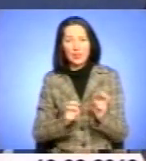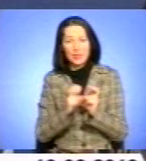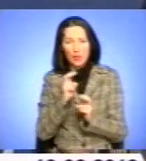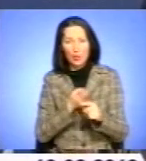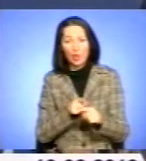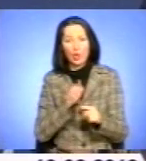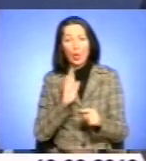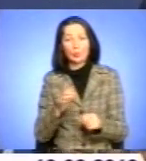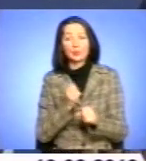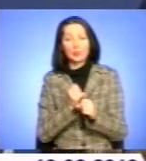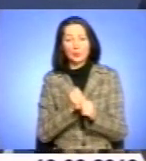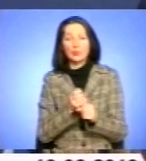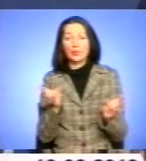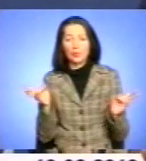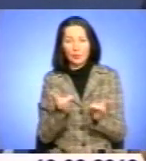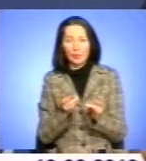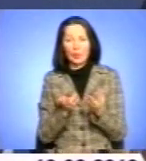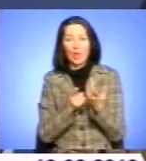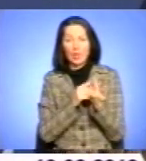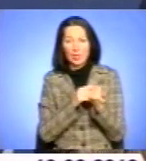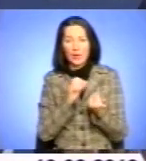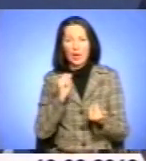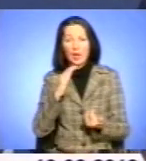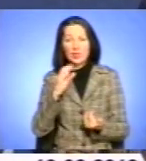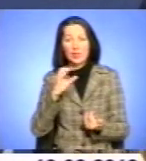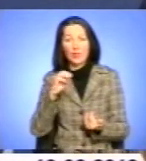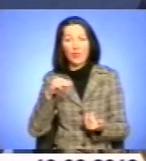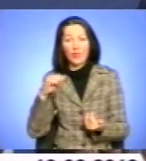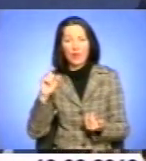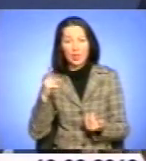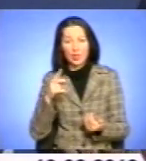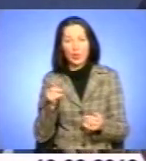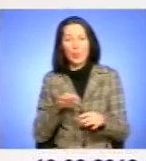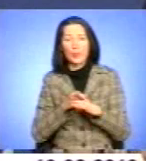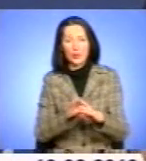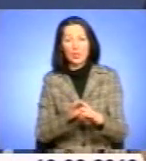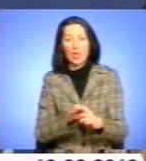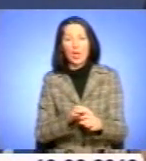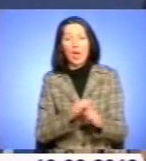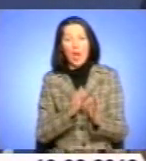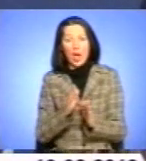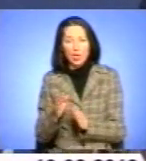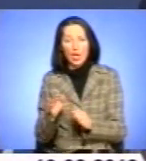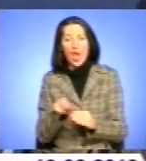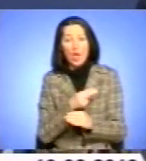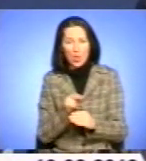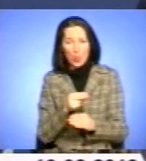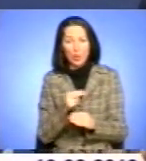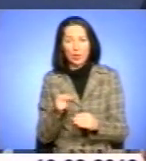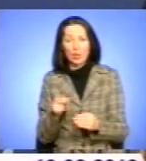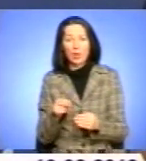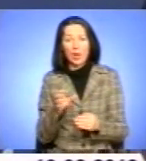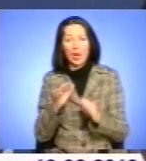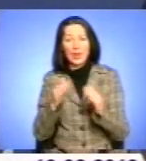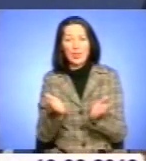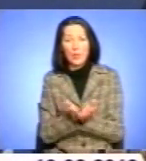производить необходимое количество асфальта для того, чтобы провести текущий ремонт, убрать ямочки. Мы должны еще не только строить,